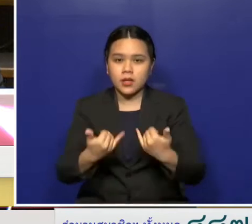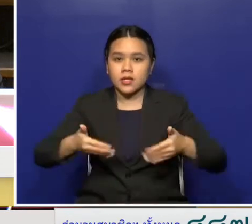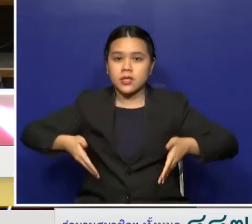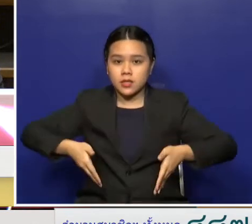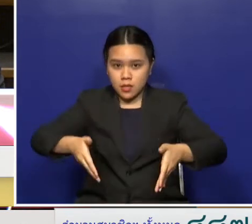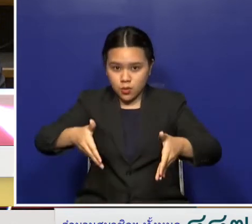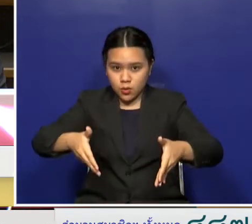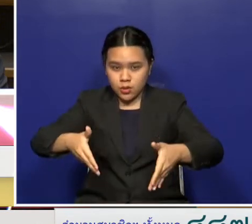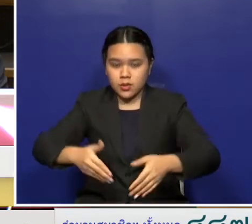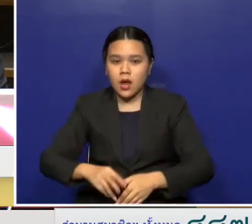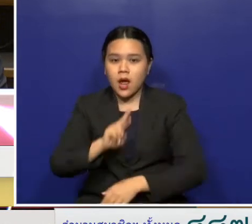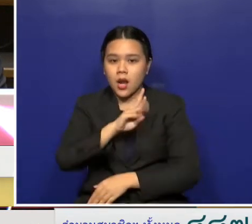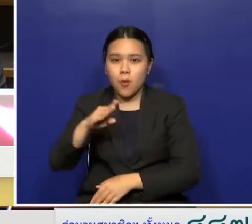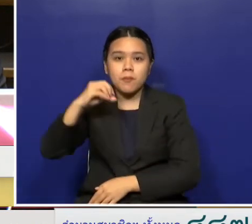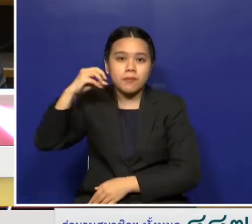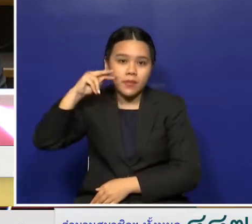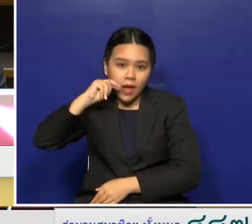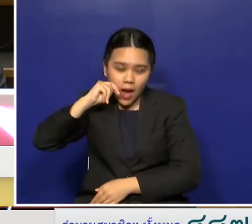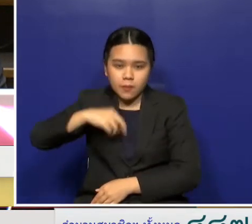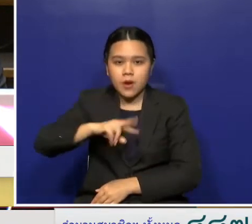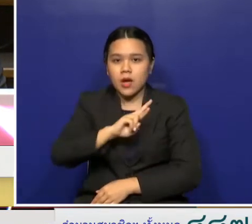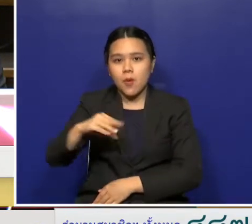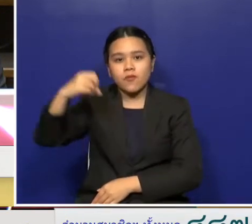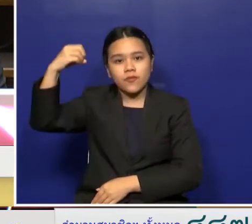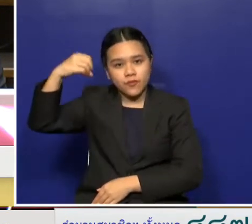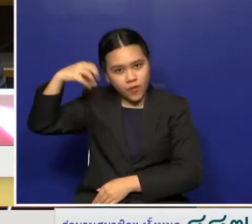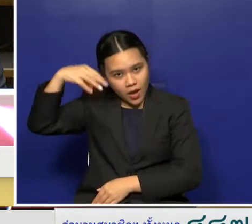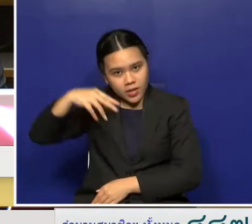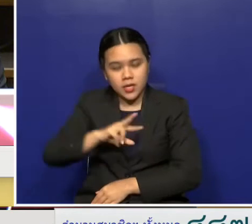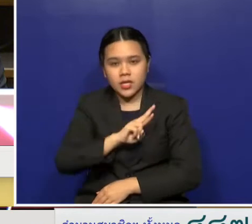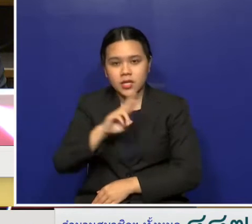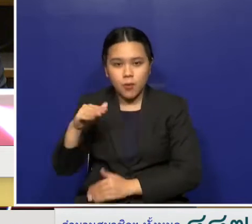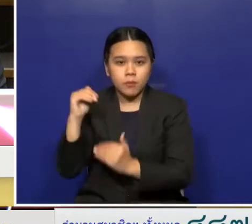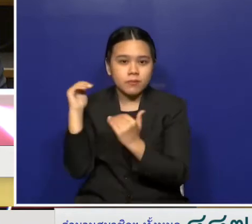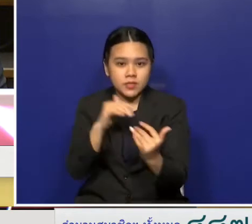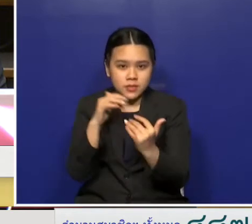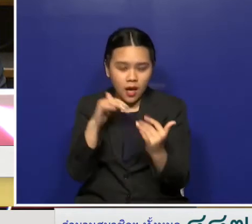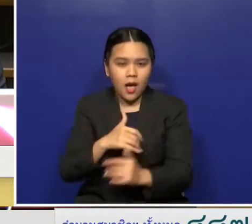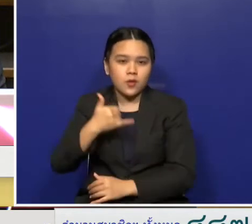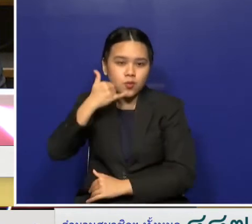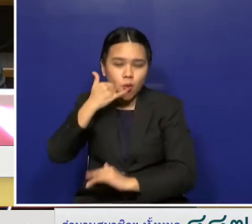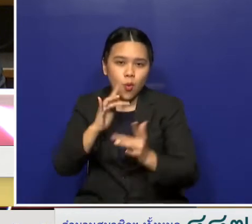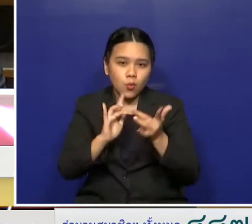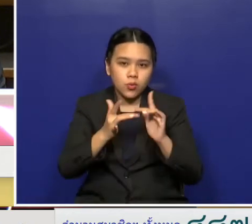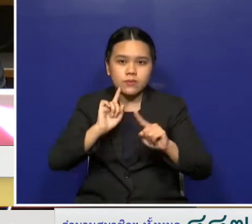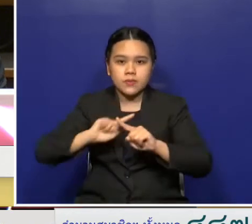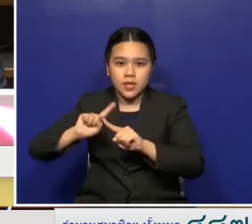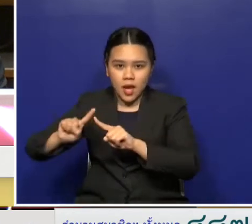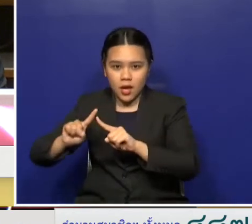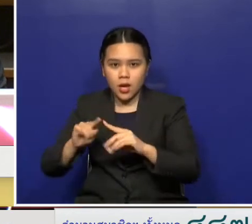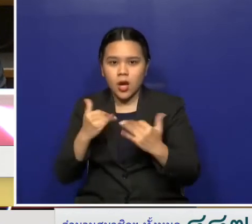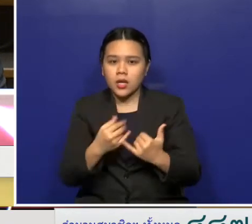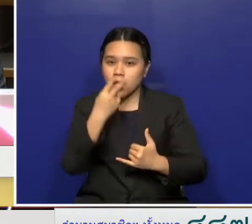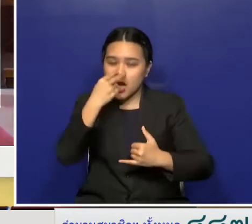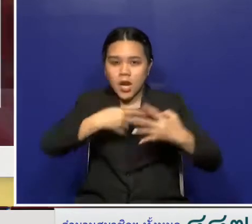บบป่าป่า ระบบน้ำทิ้ง ระบบเฟฟ้า ระบบสื่อสารทắngหลายนั้นธรมธานทกู้รบครับจะเหนวายัวเย chased furryหรอย